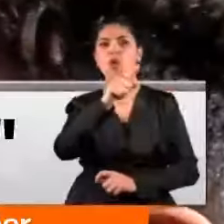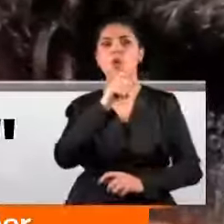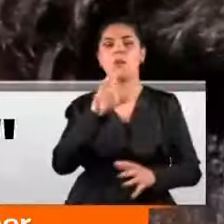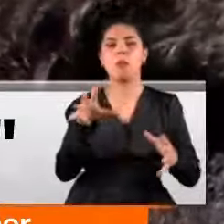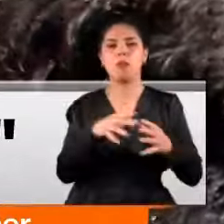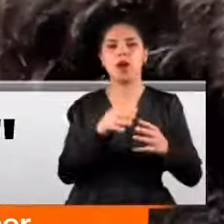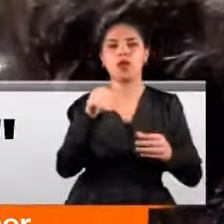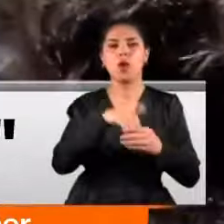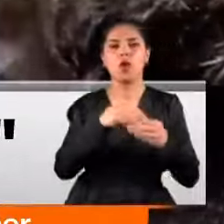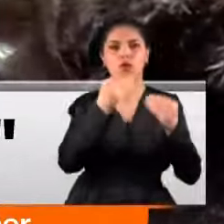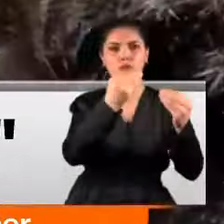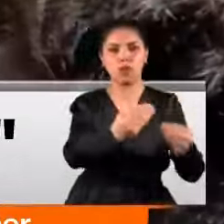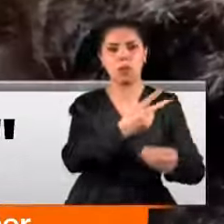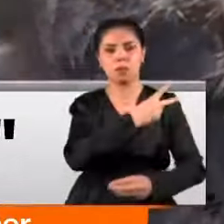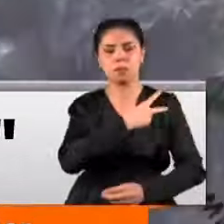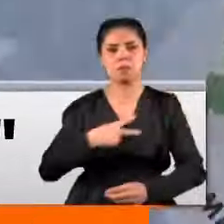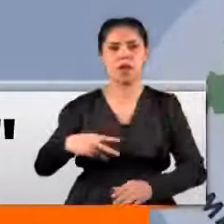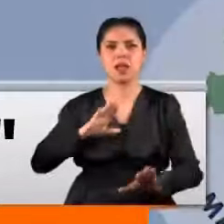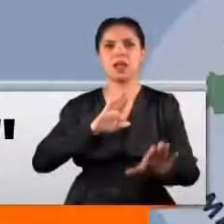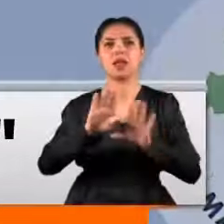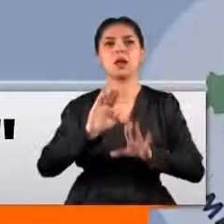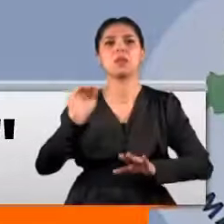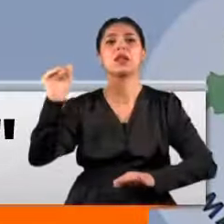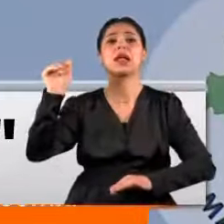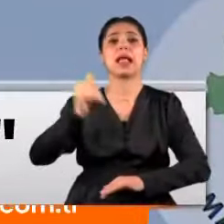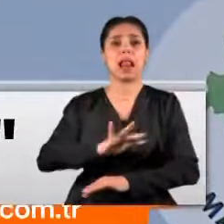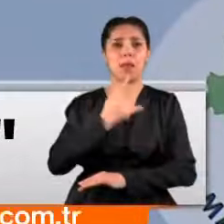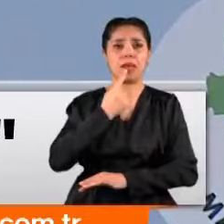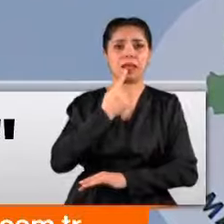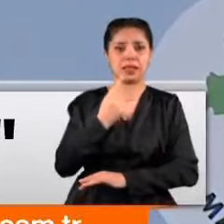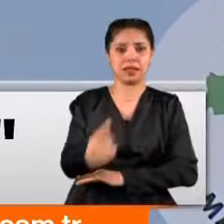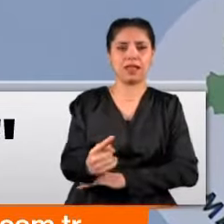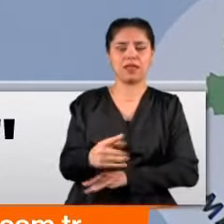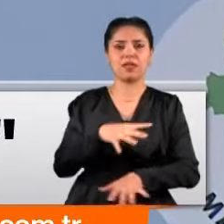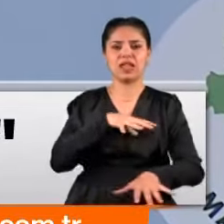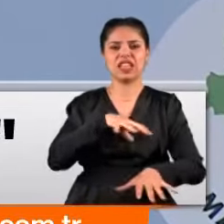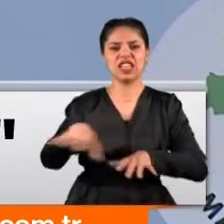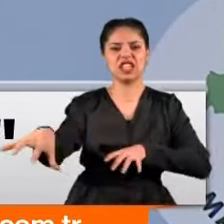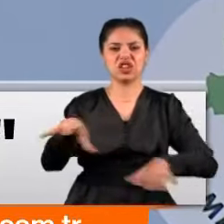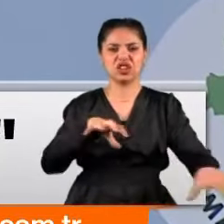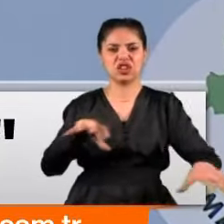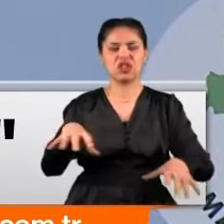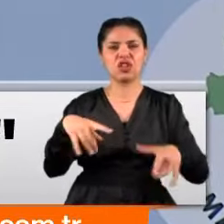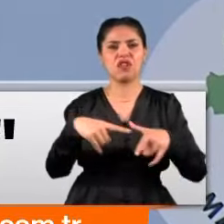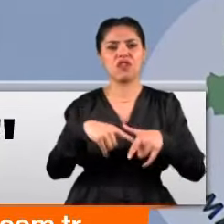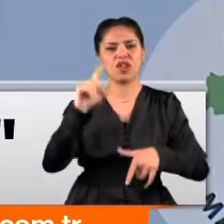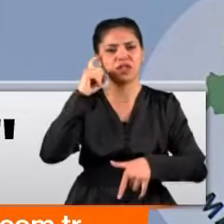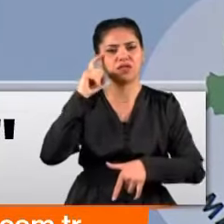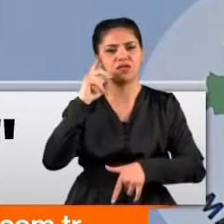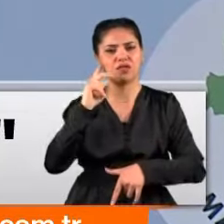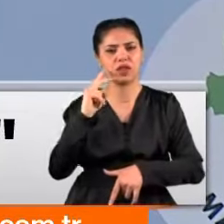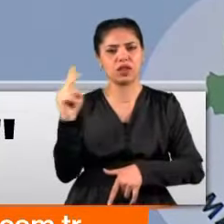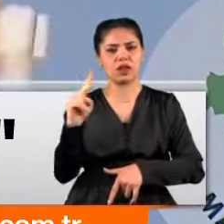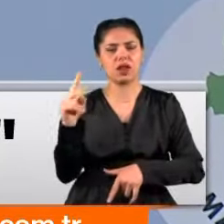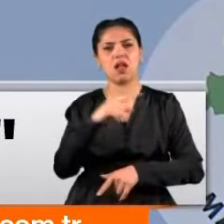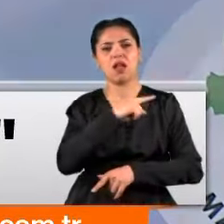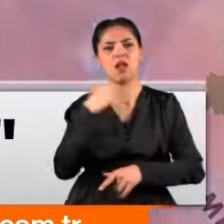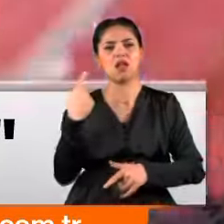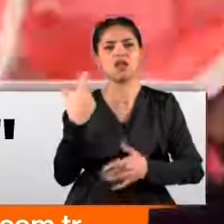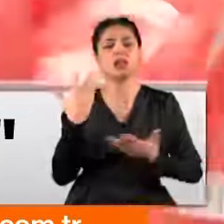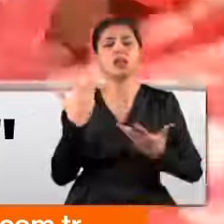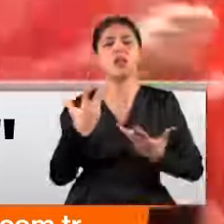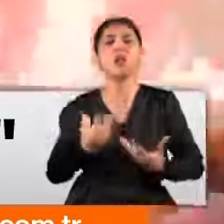verenler belediyenin kapısından giremez diyen ırkçı, faşist zihniyetten asla